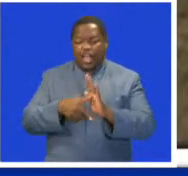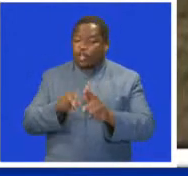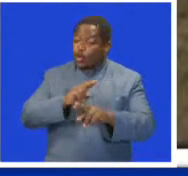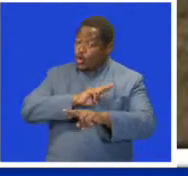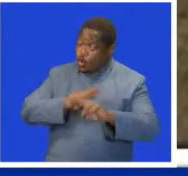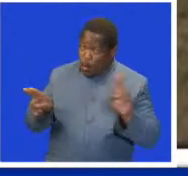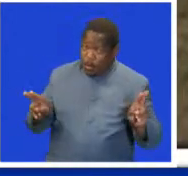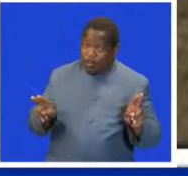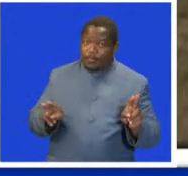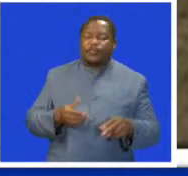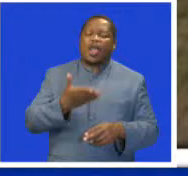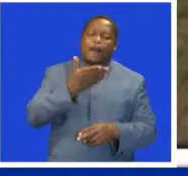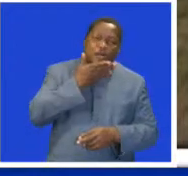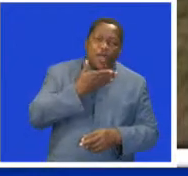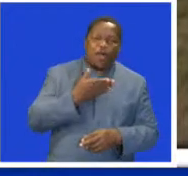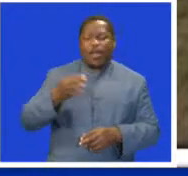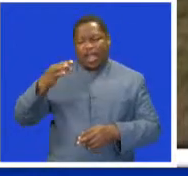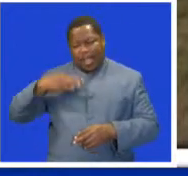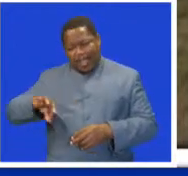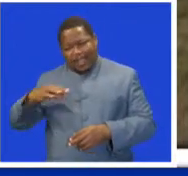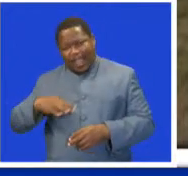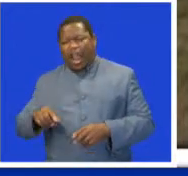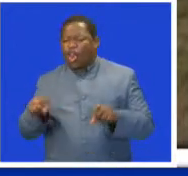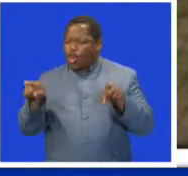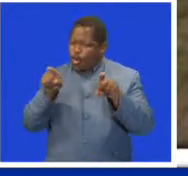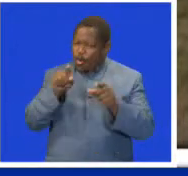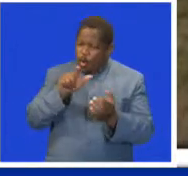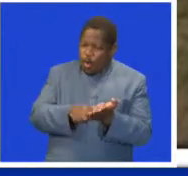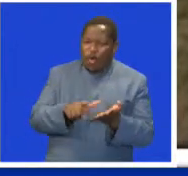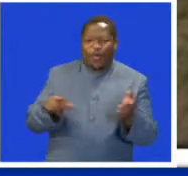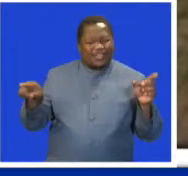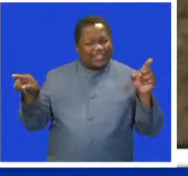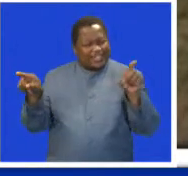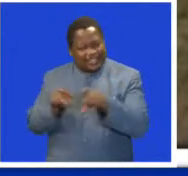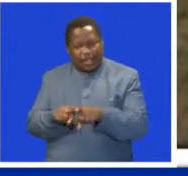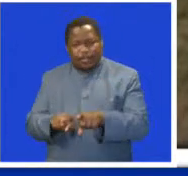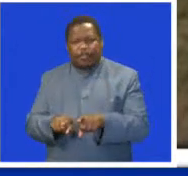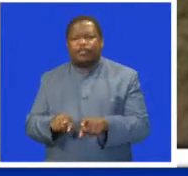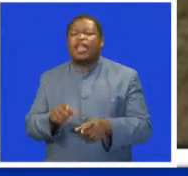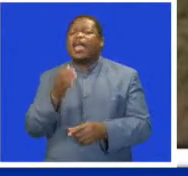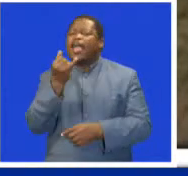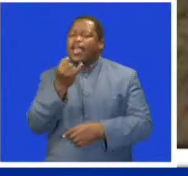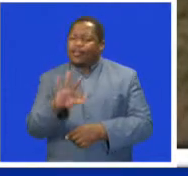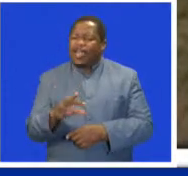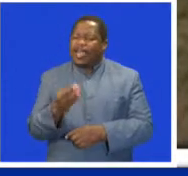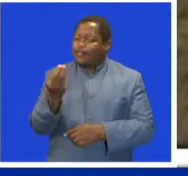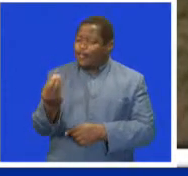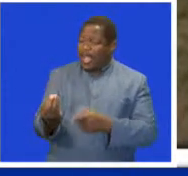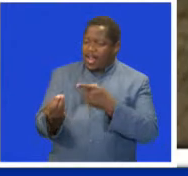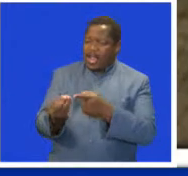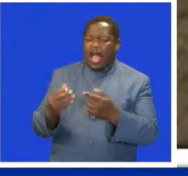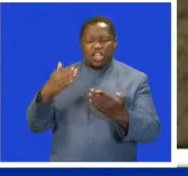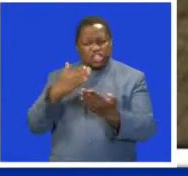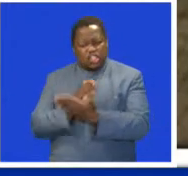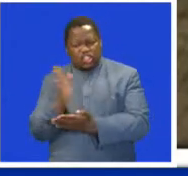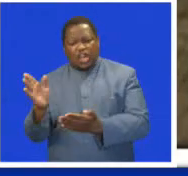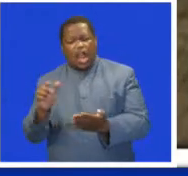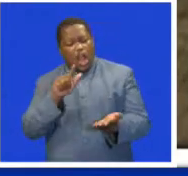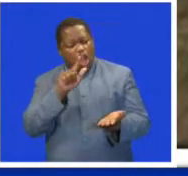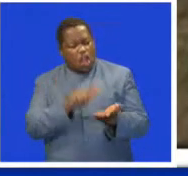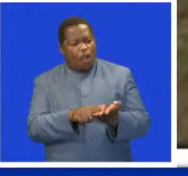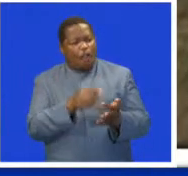emakhaya kwahwalala ufuna nonke impeli la manje umntwana akabe uyeqa lo mthetho ngeke ngosibangishaye angangishaya